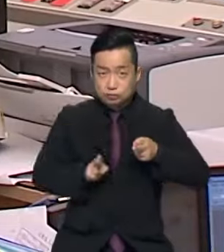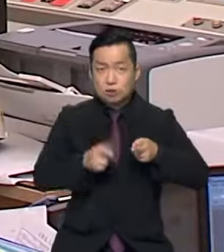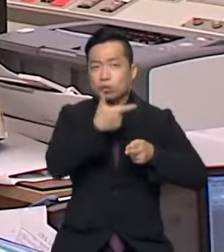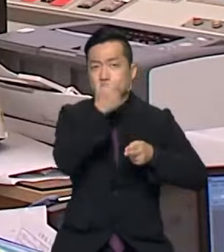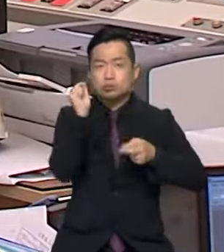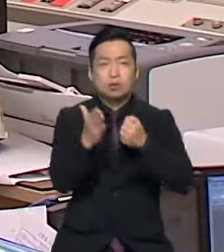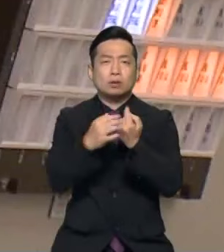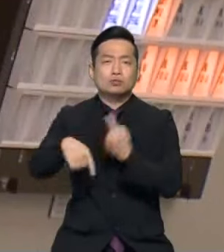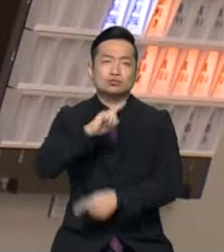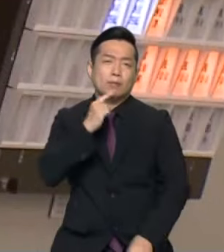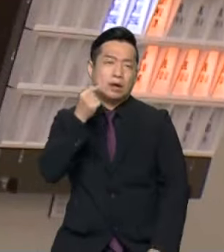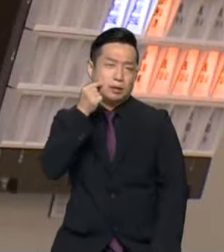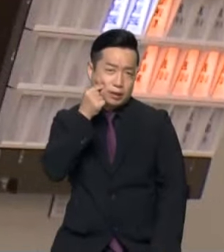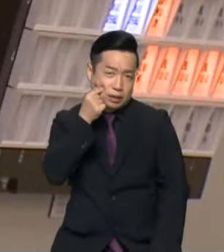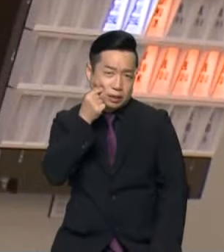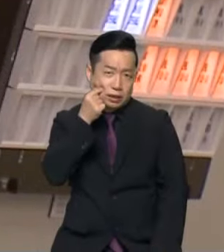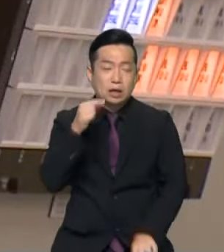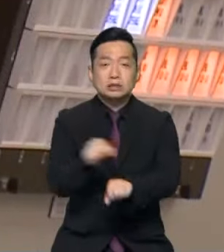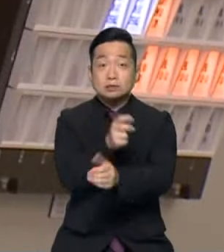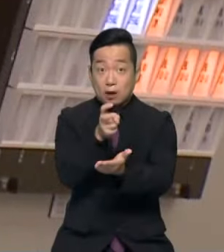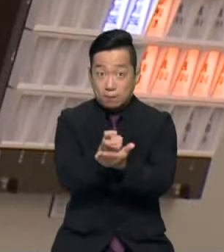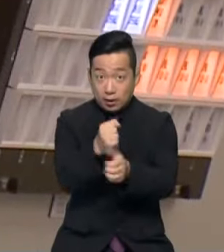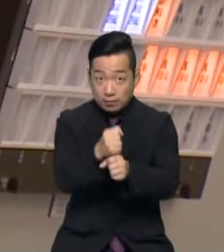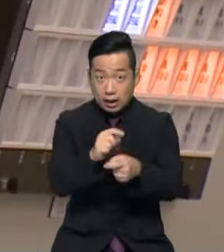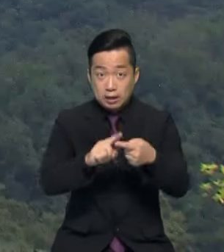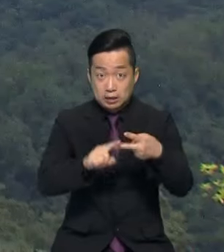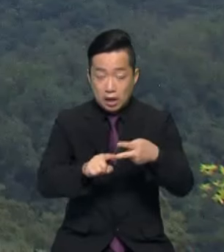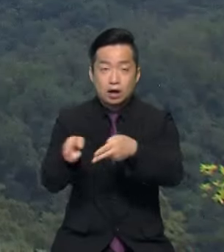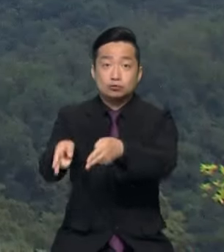있다며 전력망 특별법 제정과